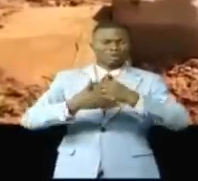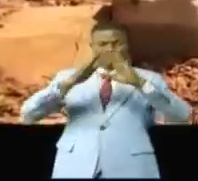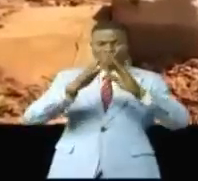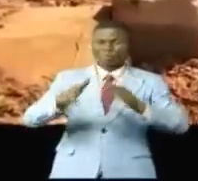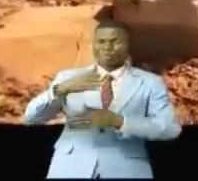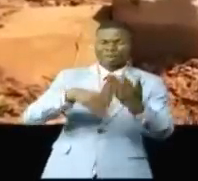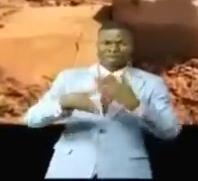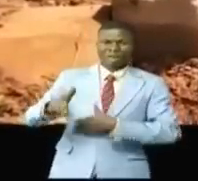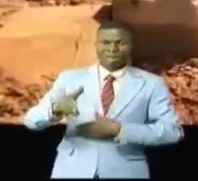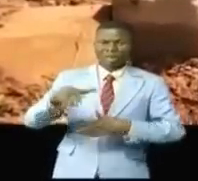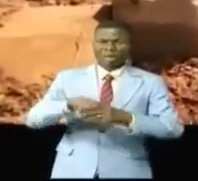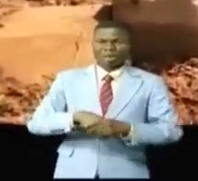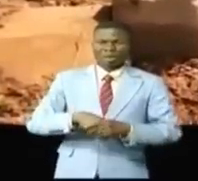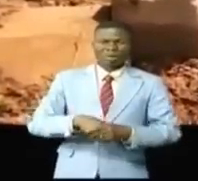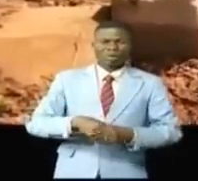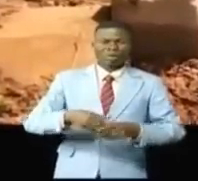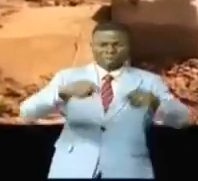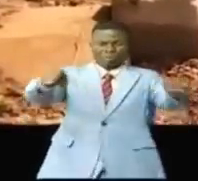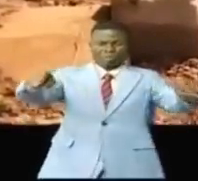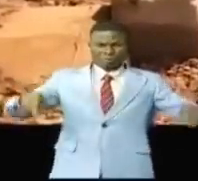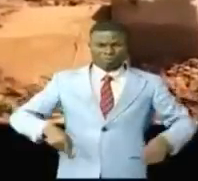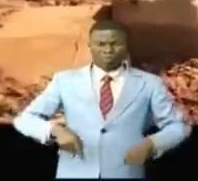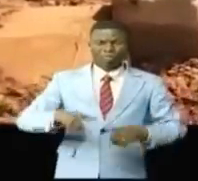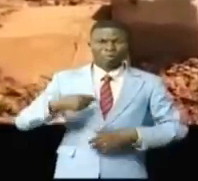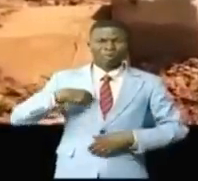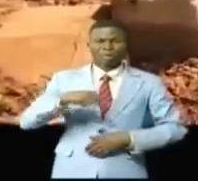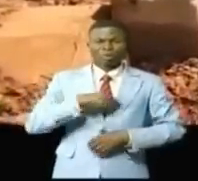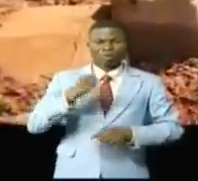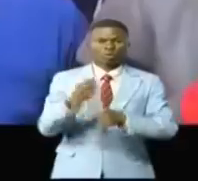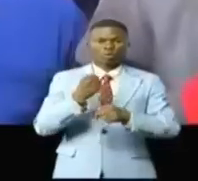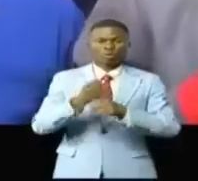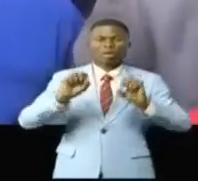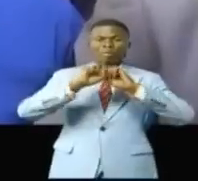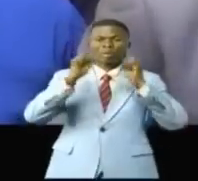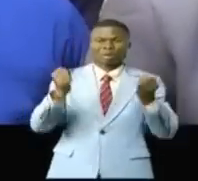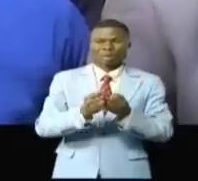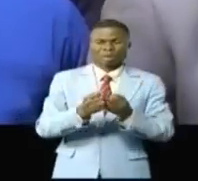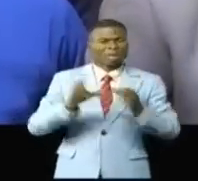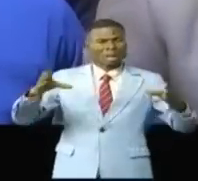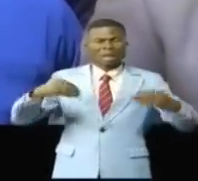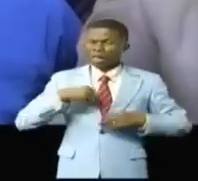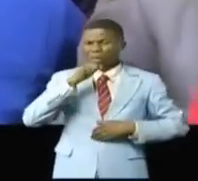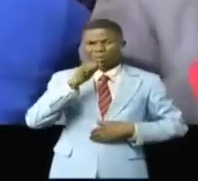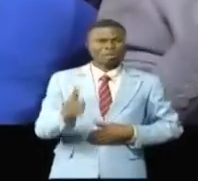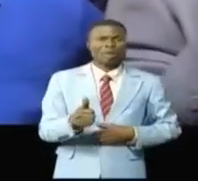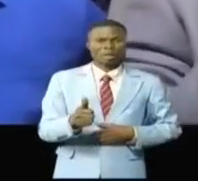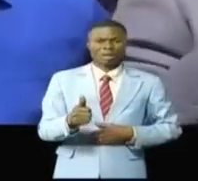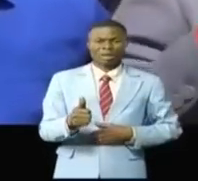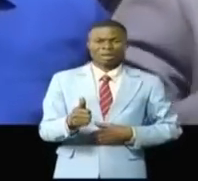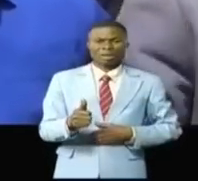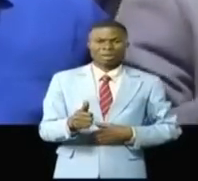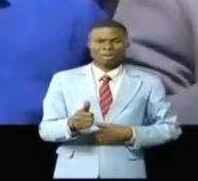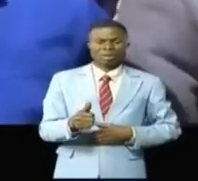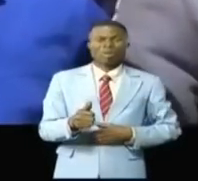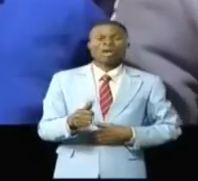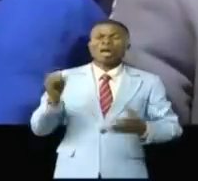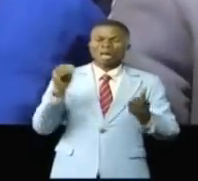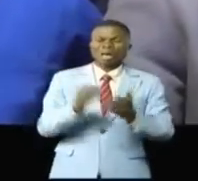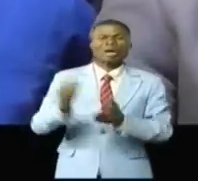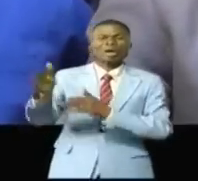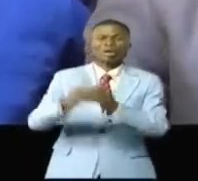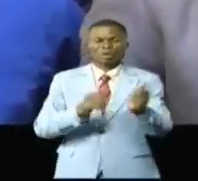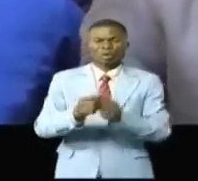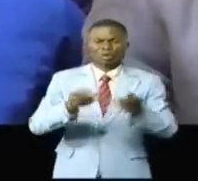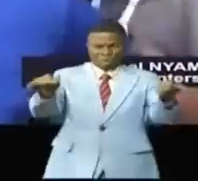lors de la pose de délimitation. Nous, agents de justice, nous n'allons pas accepter qu'on puisse encore spolier